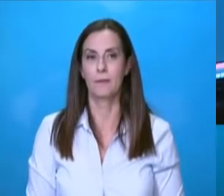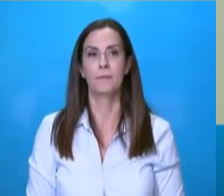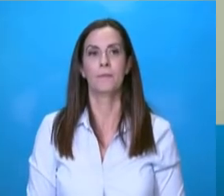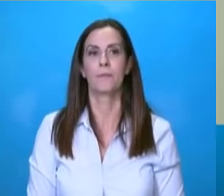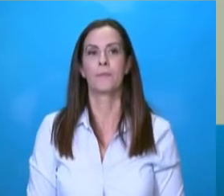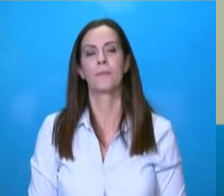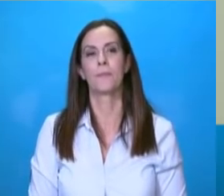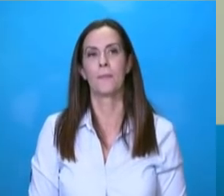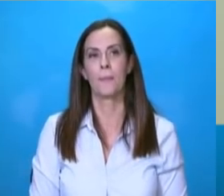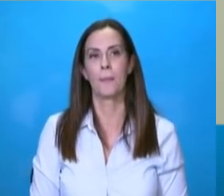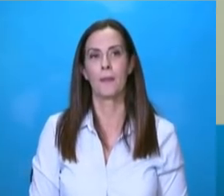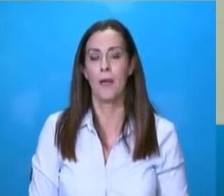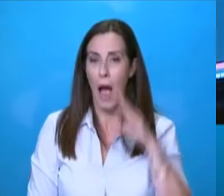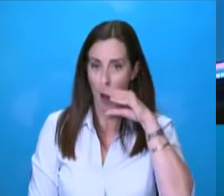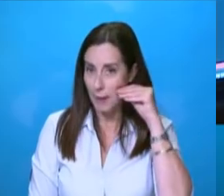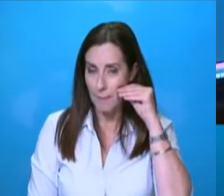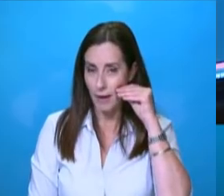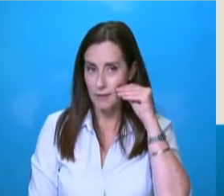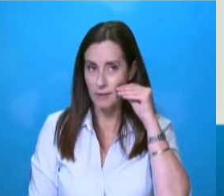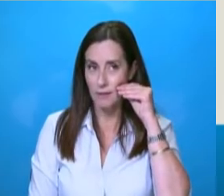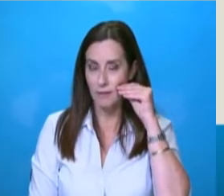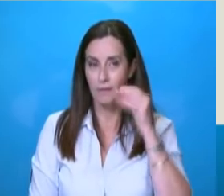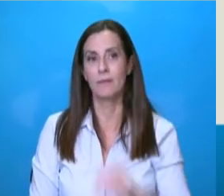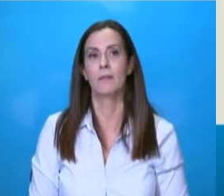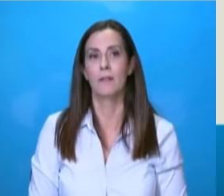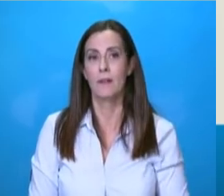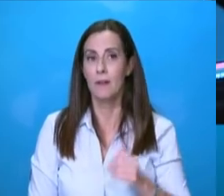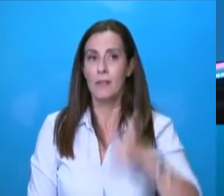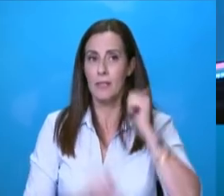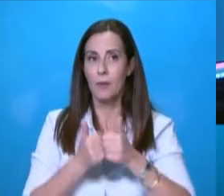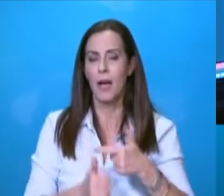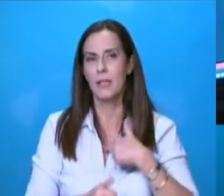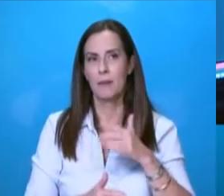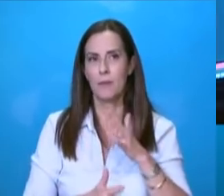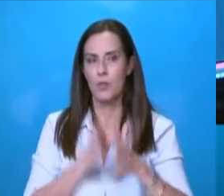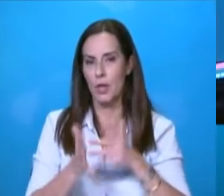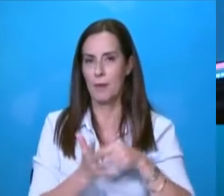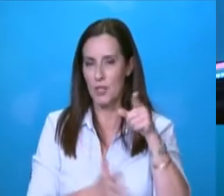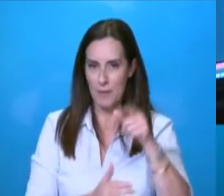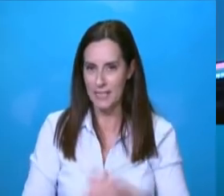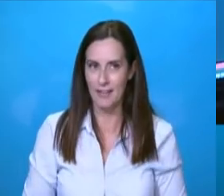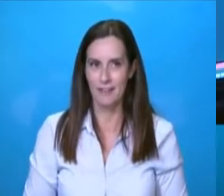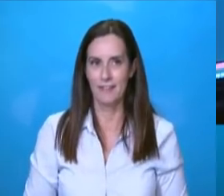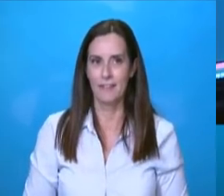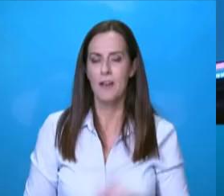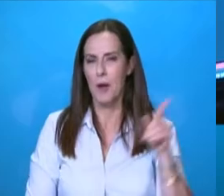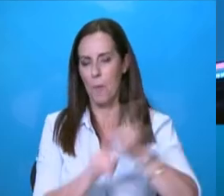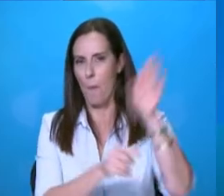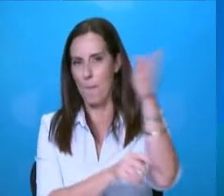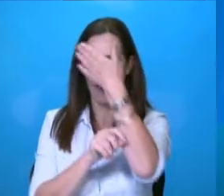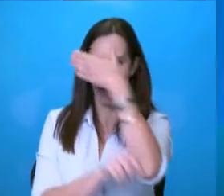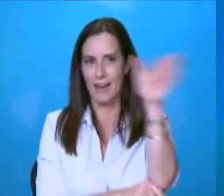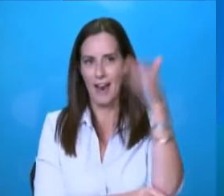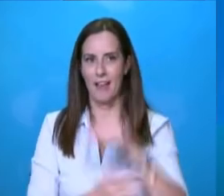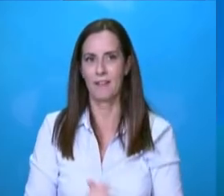ביבי. אמיר פרץ, אספם. מירי רגב, אני משתמש בסימן הזה, שהיא מנופפת